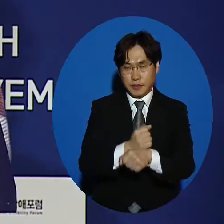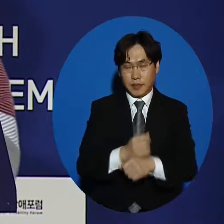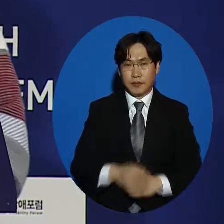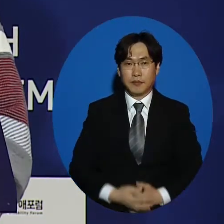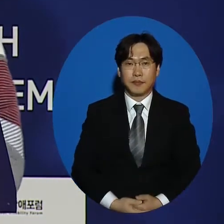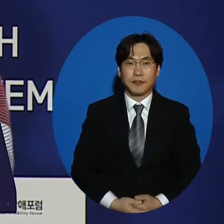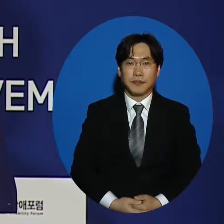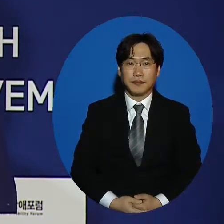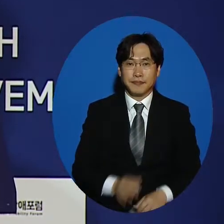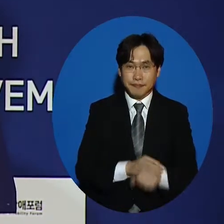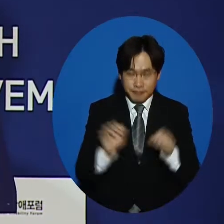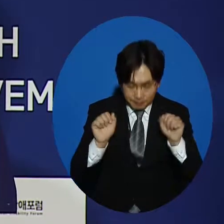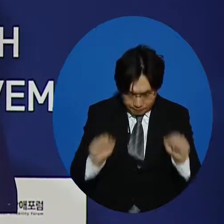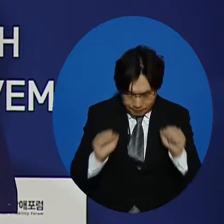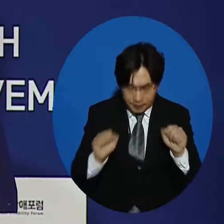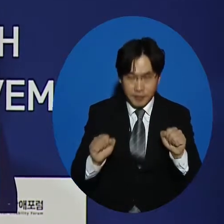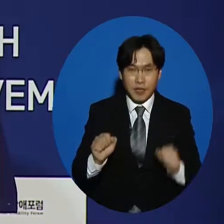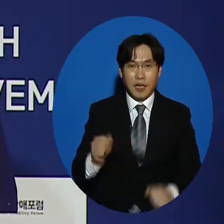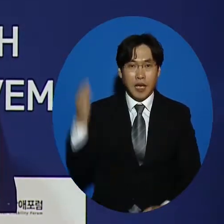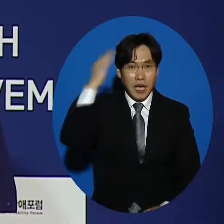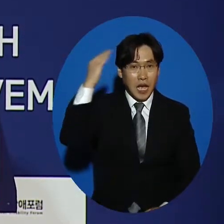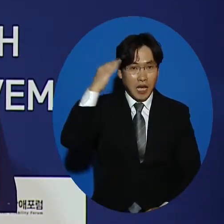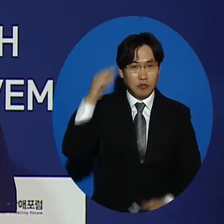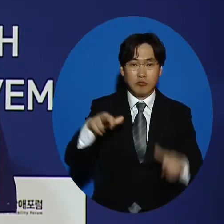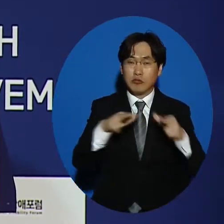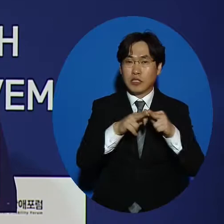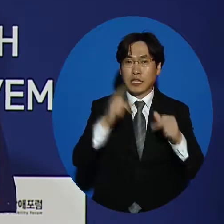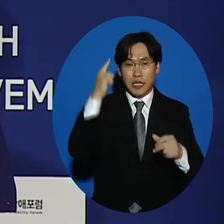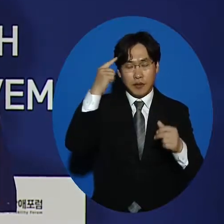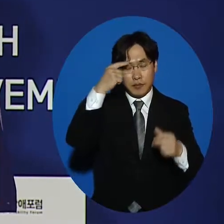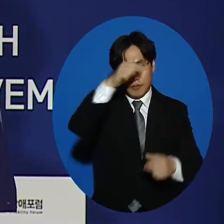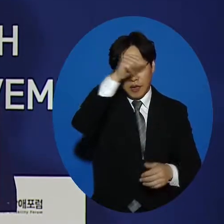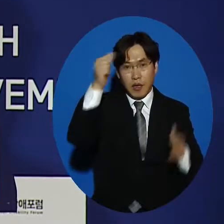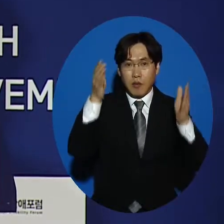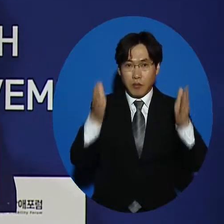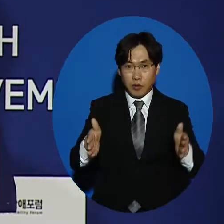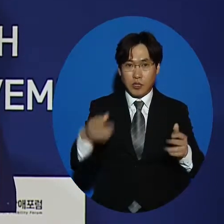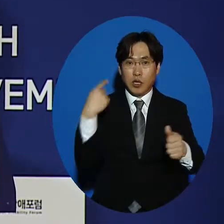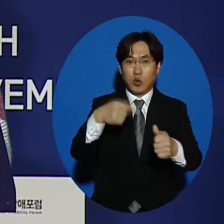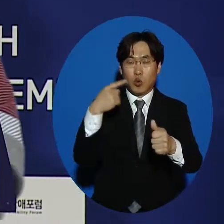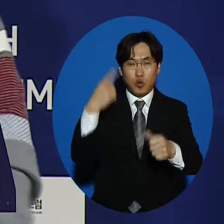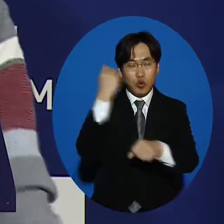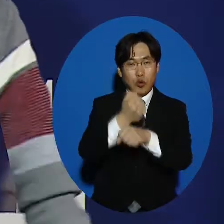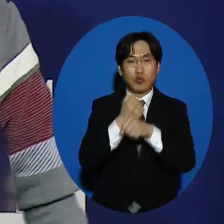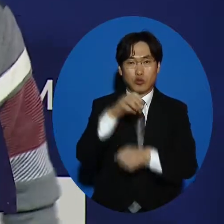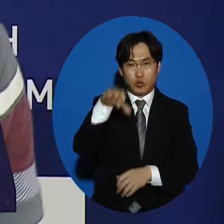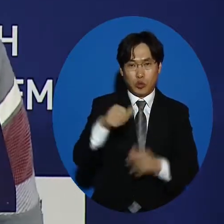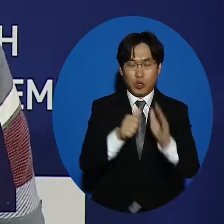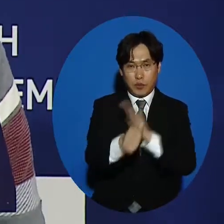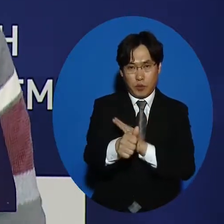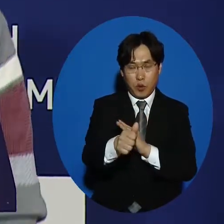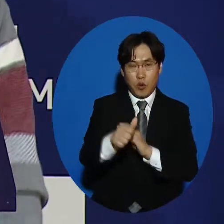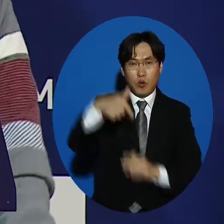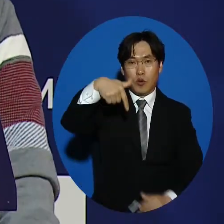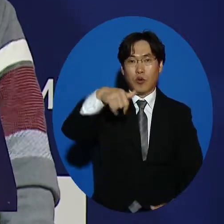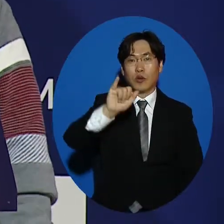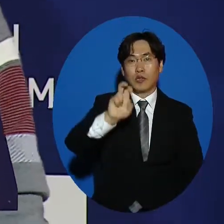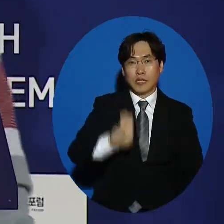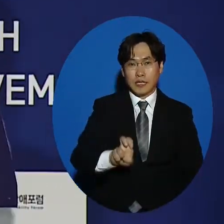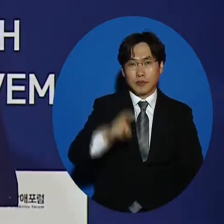네, 안녕하십니까. 한국장애인 평생교육연구소 김두영 소장입니다.